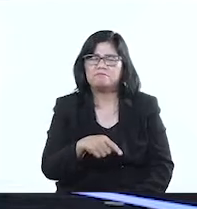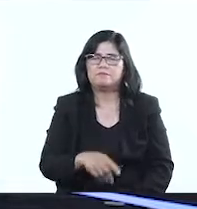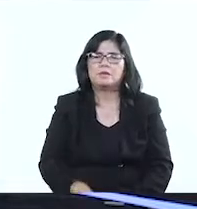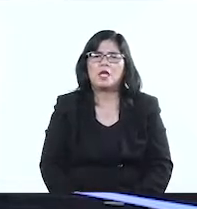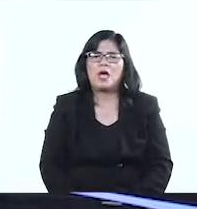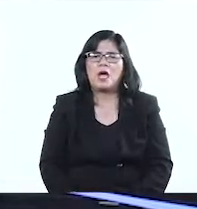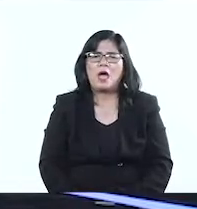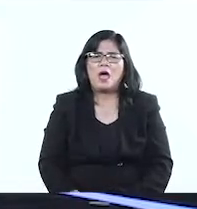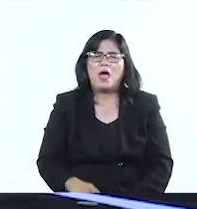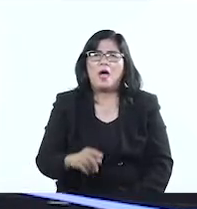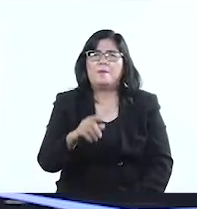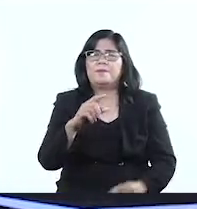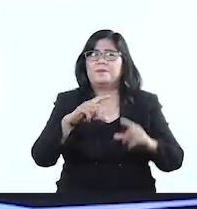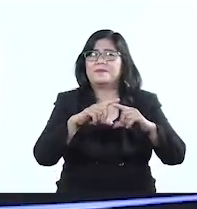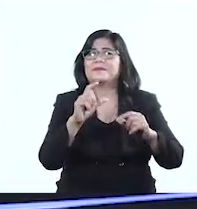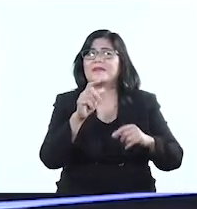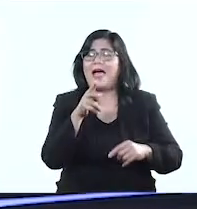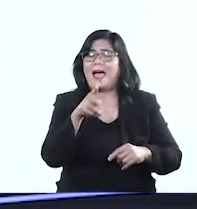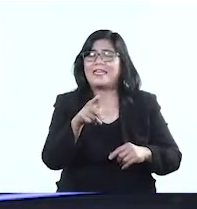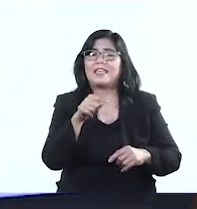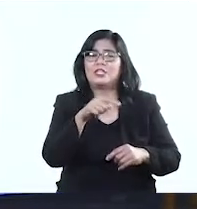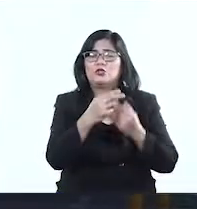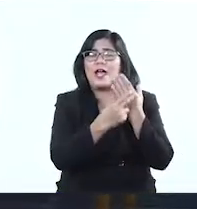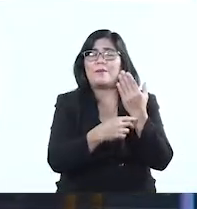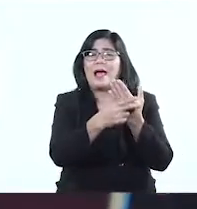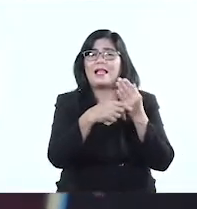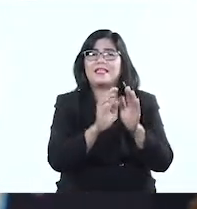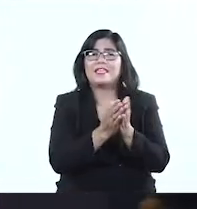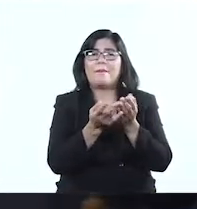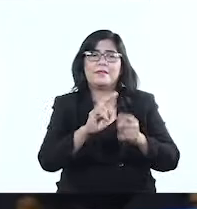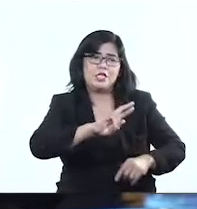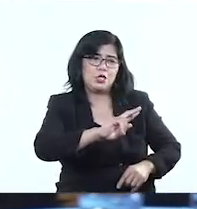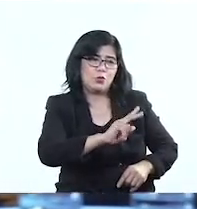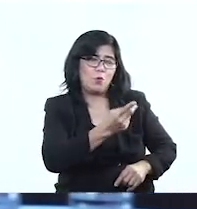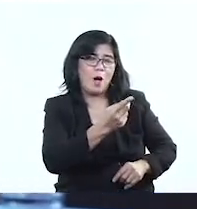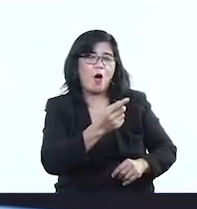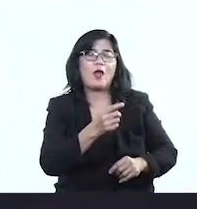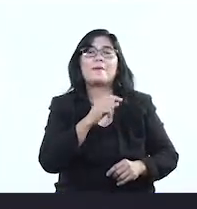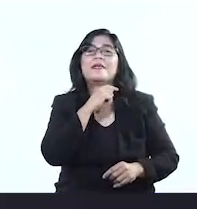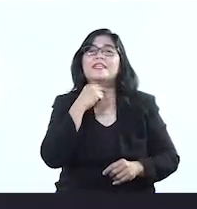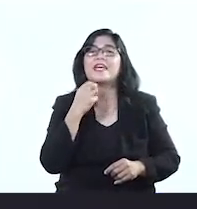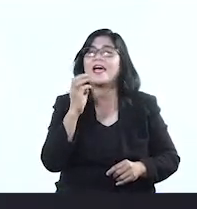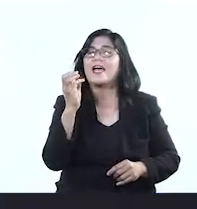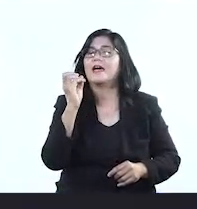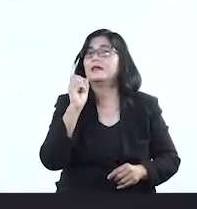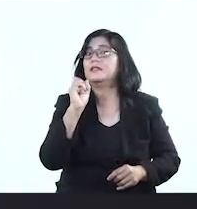Hai digubah oleh senior saya bahwa Pendeta Insinyur Niko Njotorahardjo